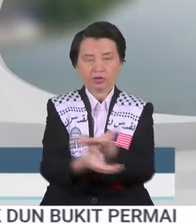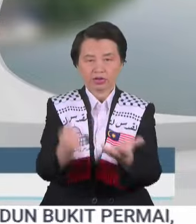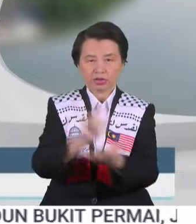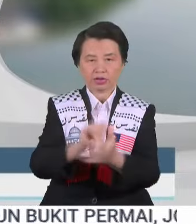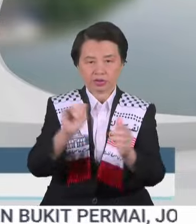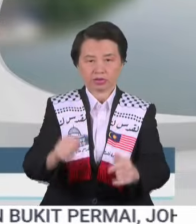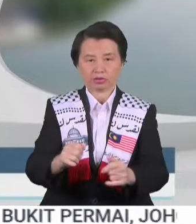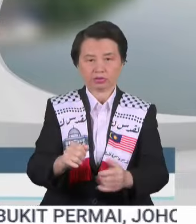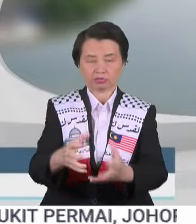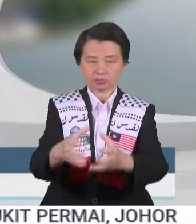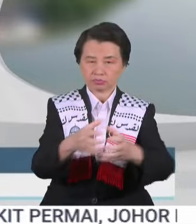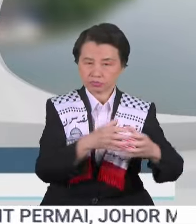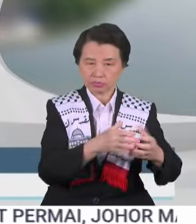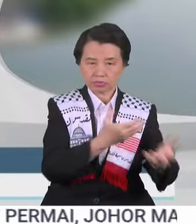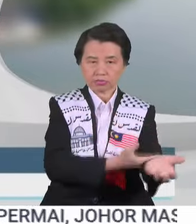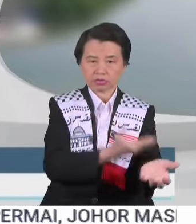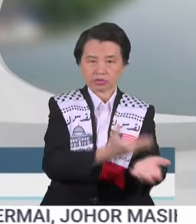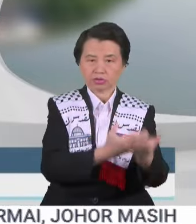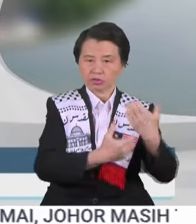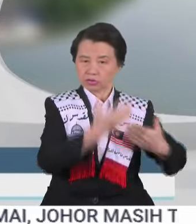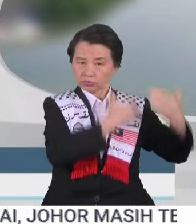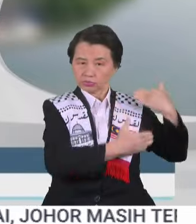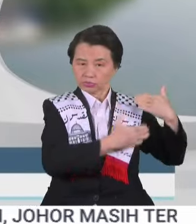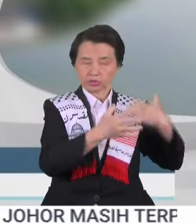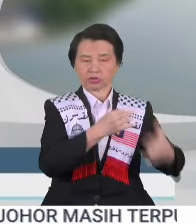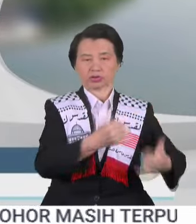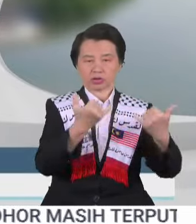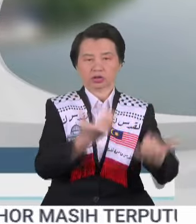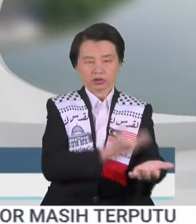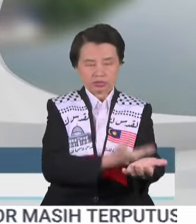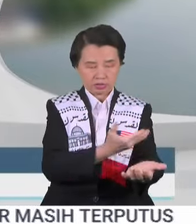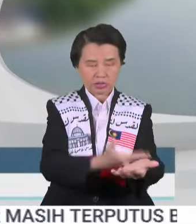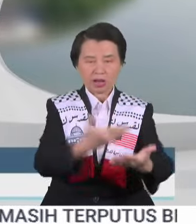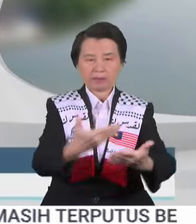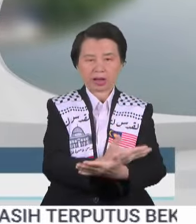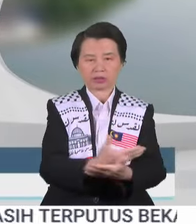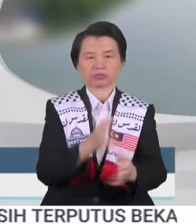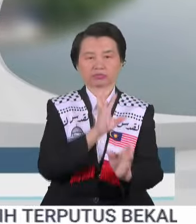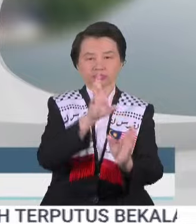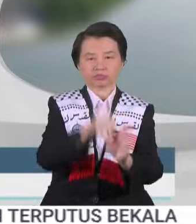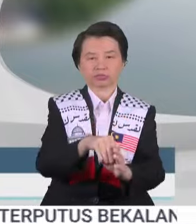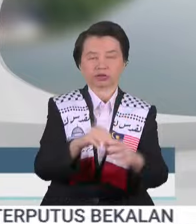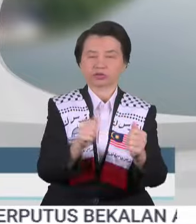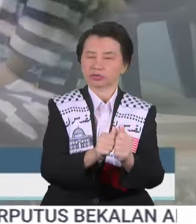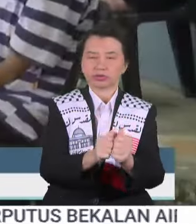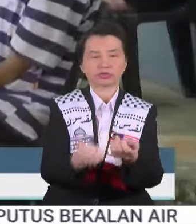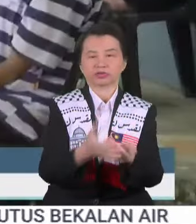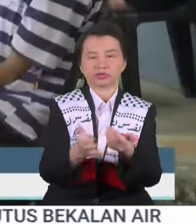sahaja dimonopoli oleh generasi terdahulu, malah kini turut disertai generasi muda.